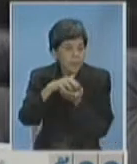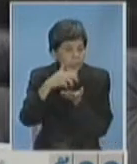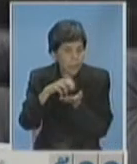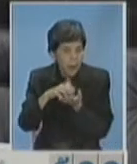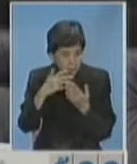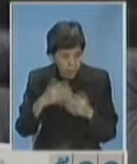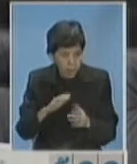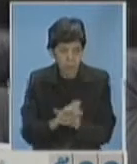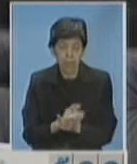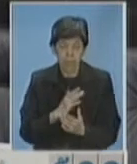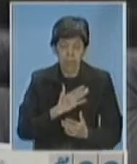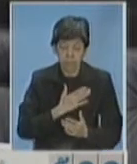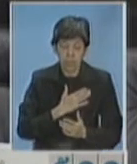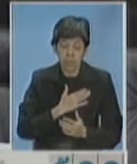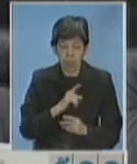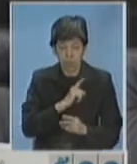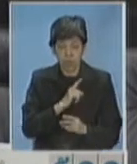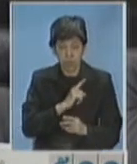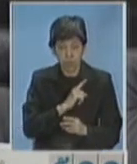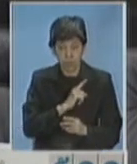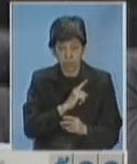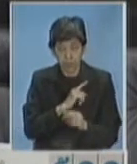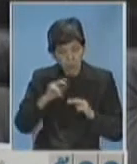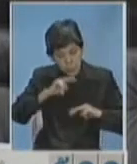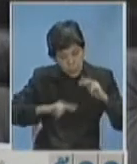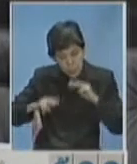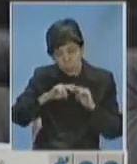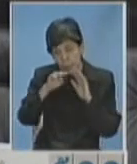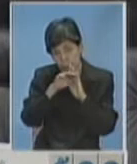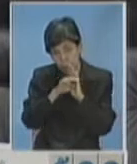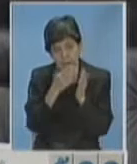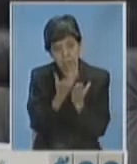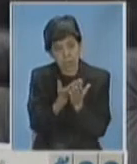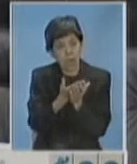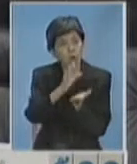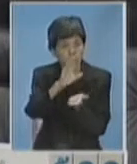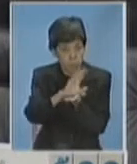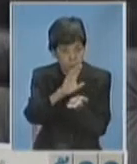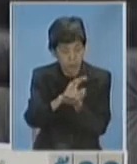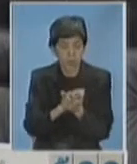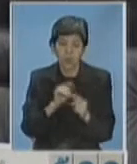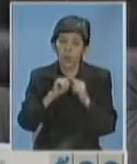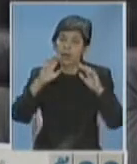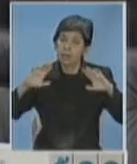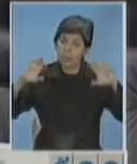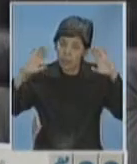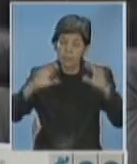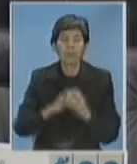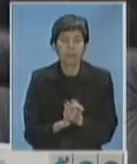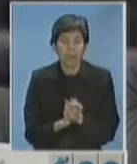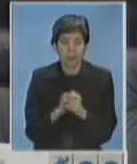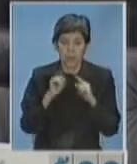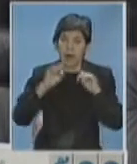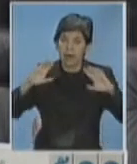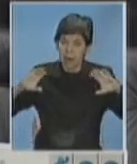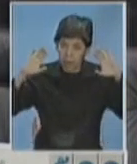วนะคะว่าในฐานะที่ดิฉันได้ทำหน้าที่ตรวจสอบคำของบประมาณนะคะของส่วนราชการต่างๆที่ขอผ่านรัฐ